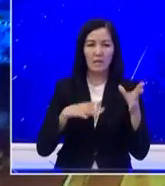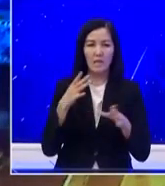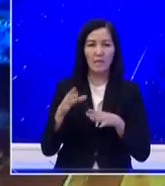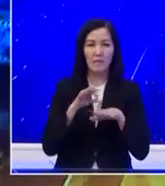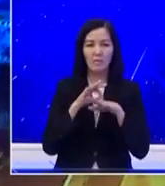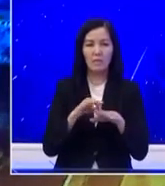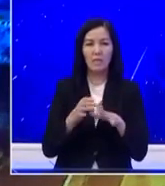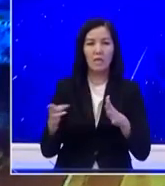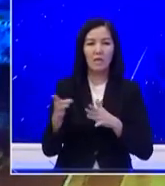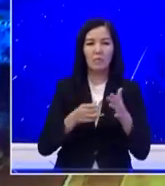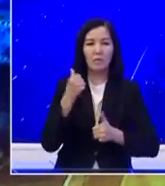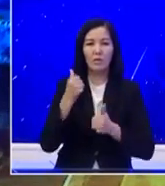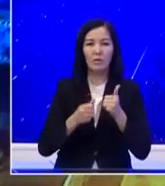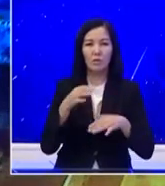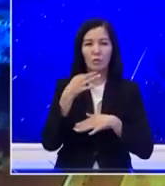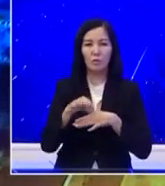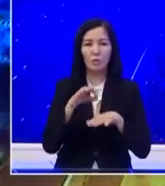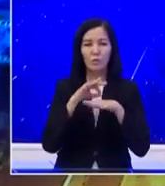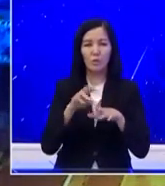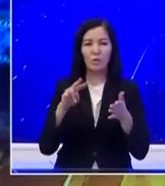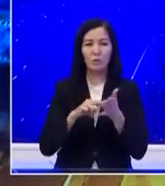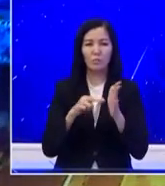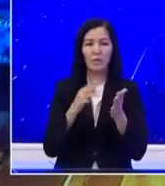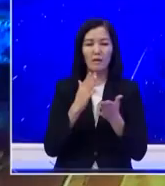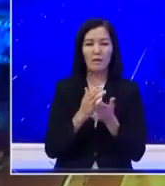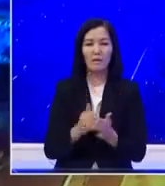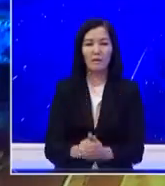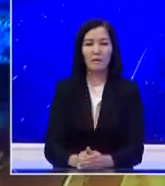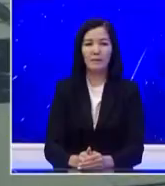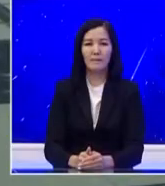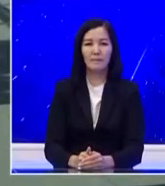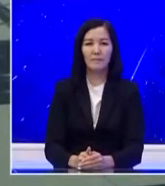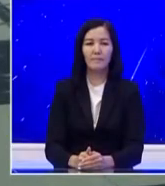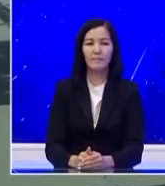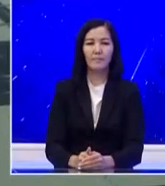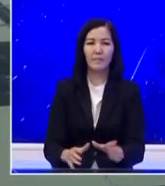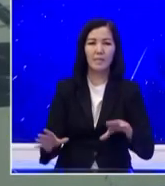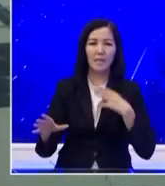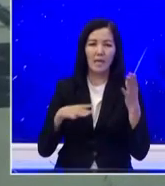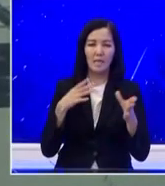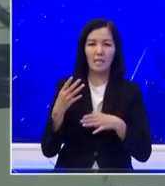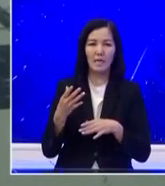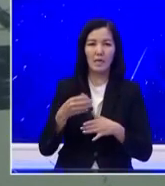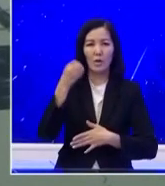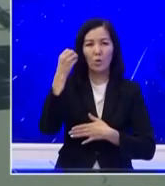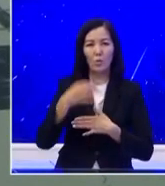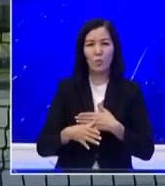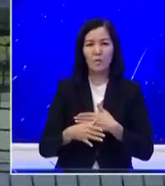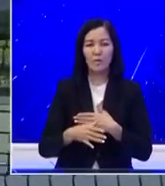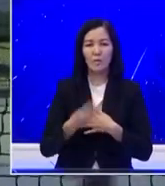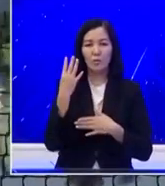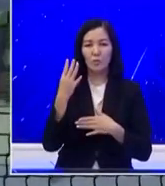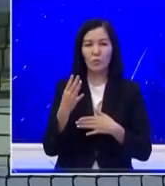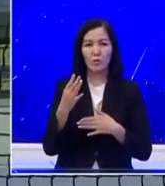жатыр. Республикалық жарыс күзде өтеді деп жоспарланған. Дайындық Жетісу теннис орталығының 4 кортында өтіп